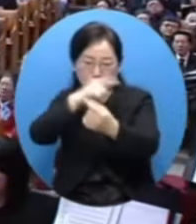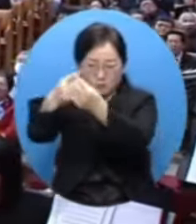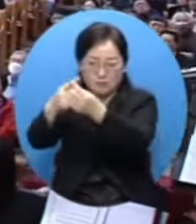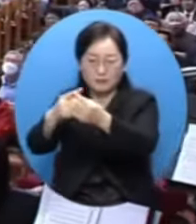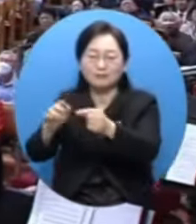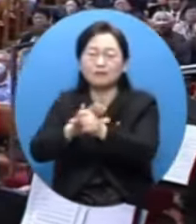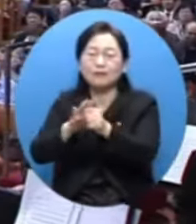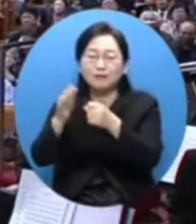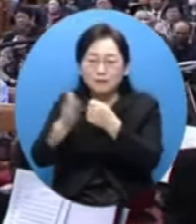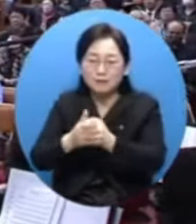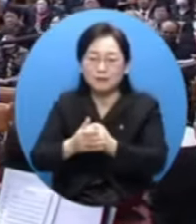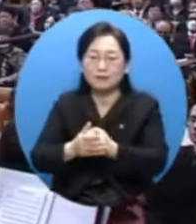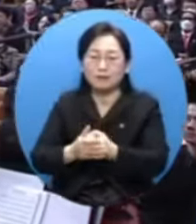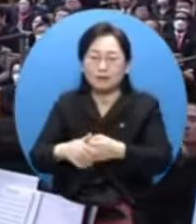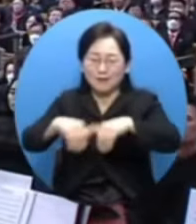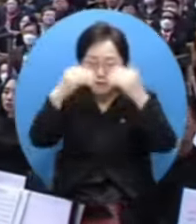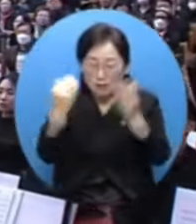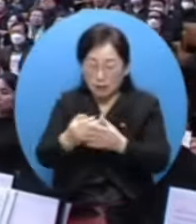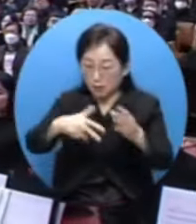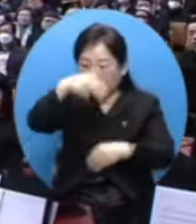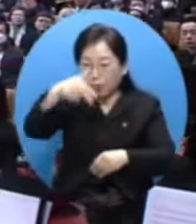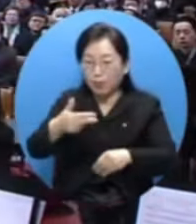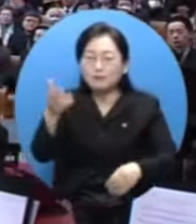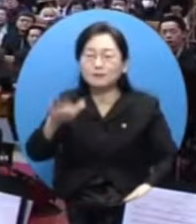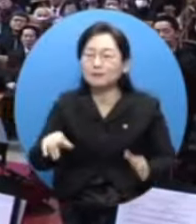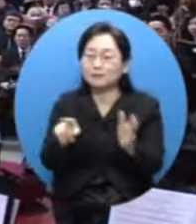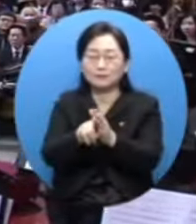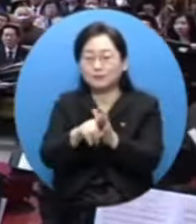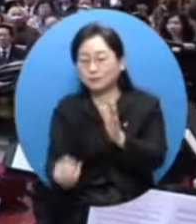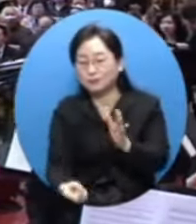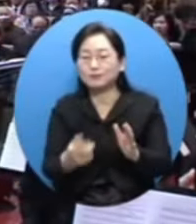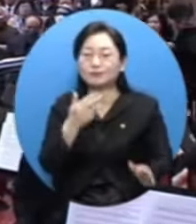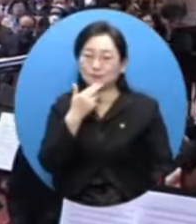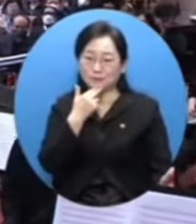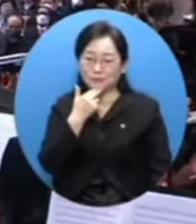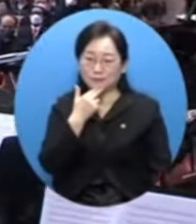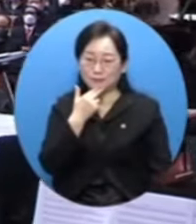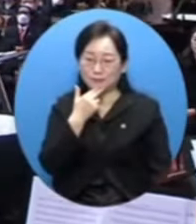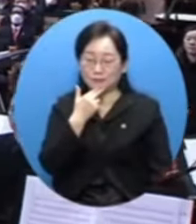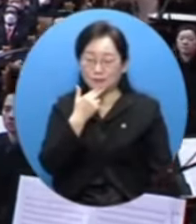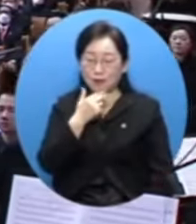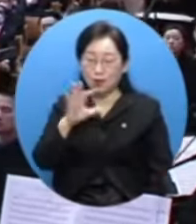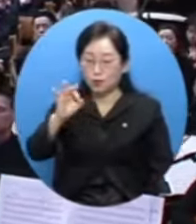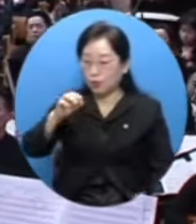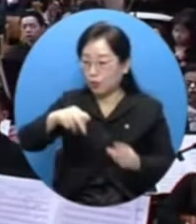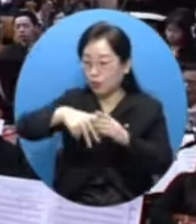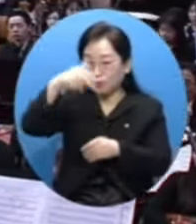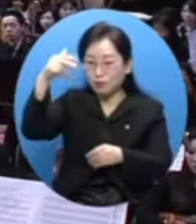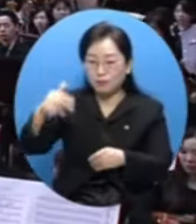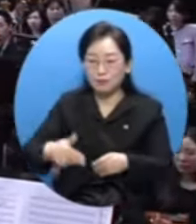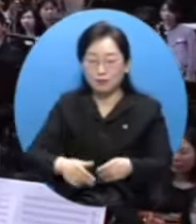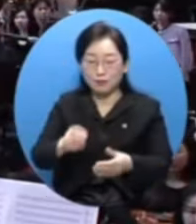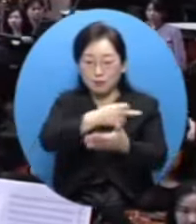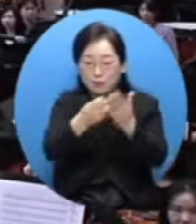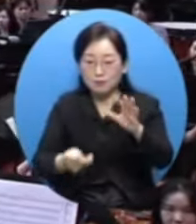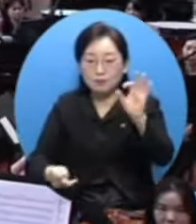사랑하기 때문에 모든 걸 다 잃어버렸어도 그 믿음을 잃지 않은 것입니다. 하루아침에 재산이 다 사라지고 열 자녀가